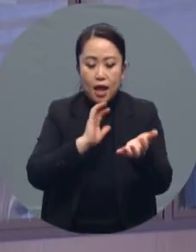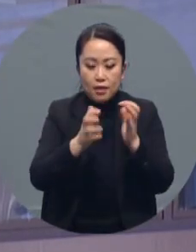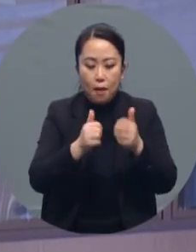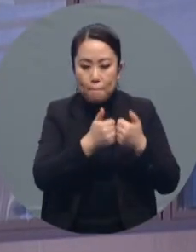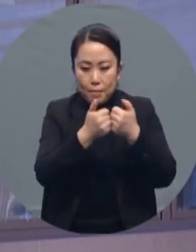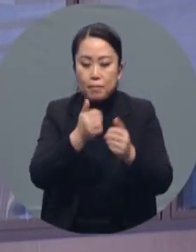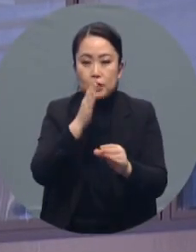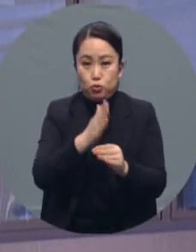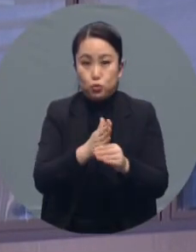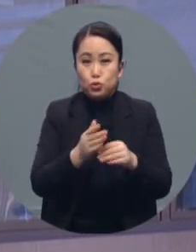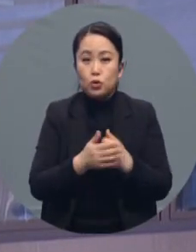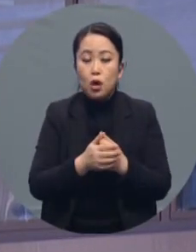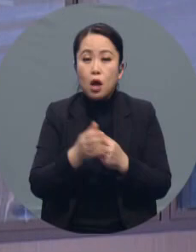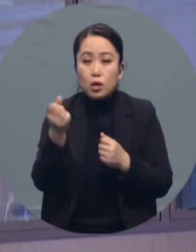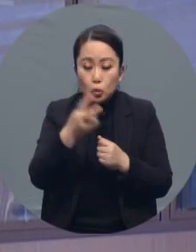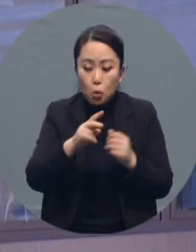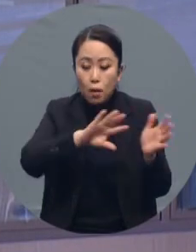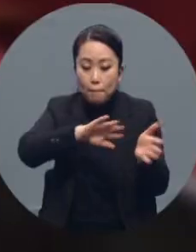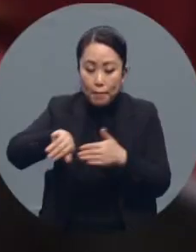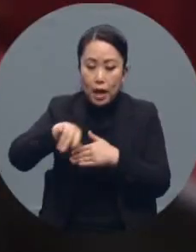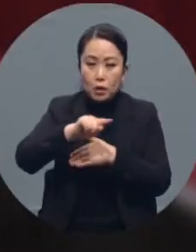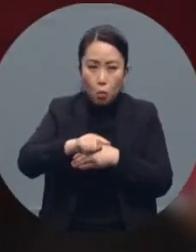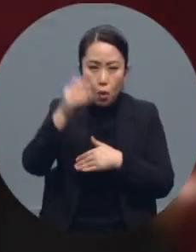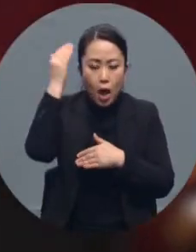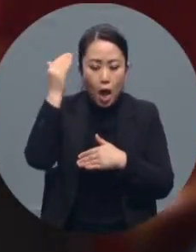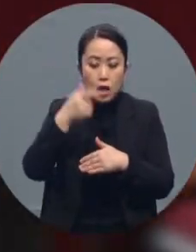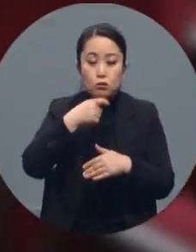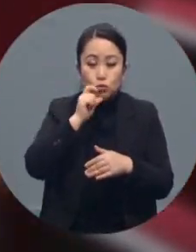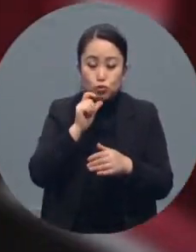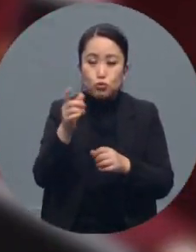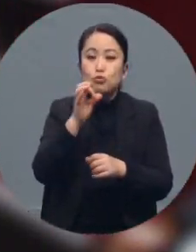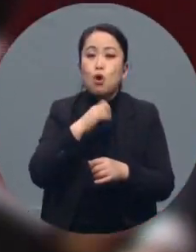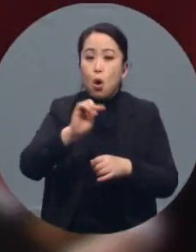한편 한수원은 각 구군과 일정을 조율해 무산된 두